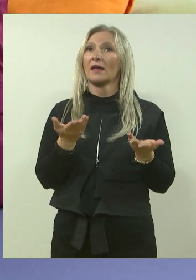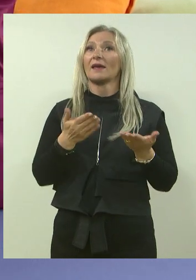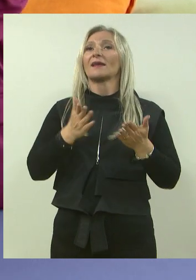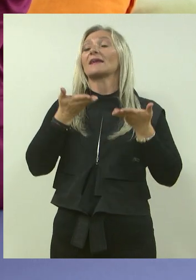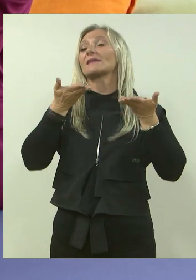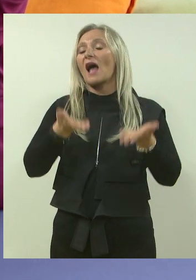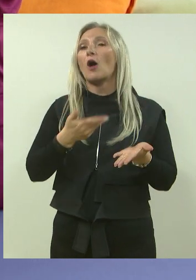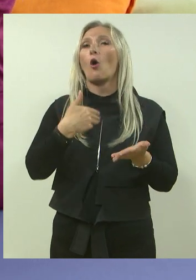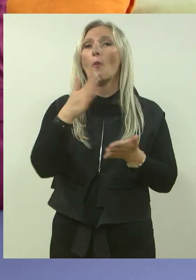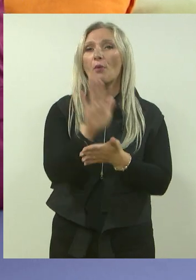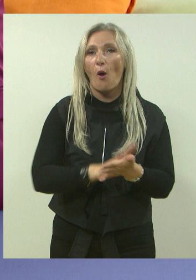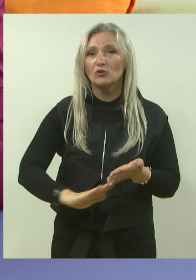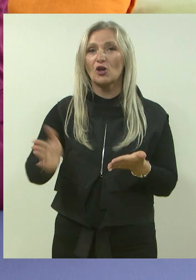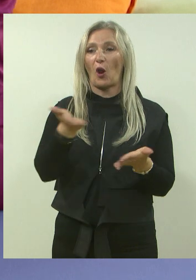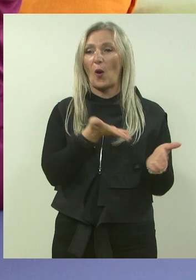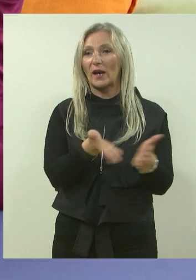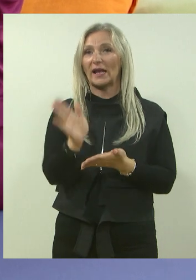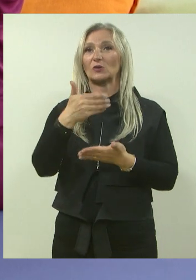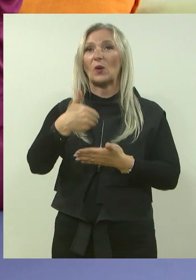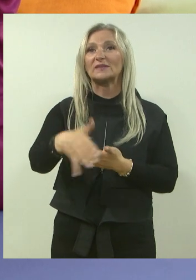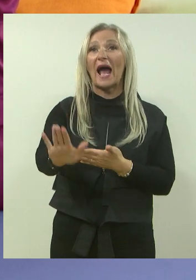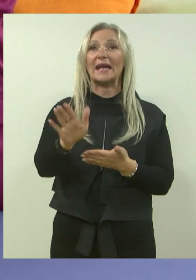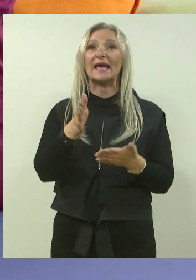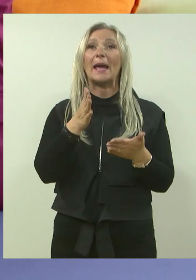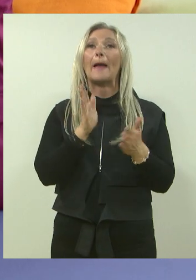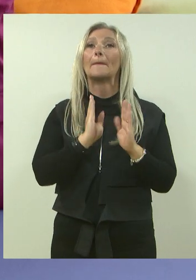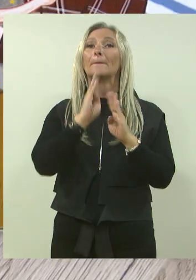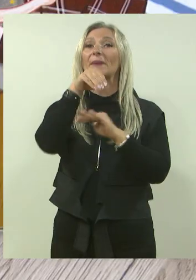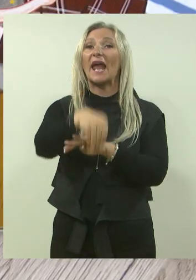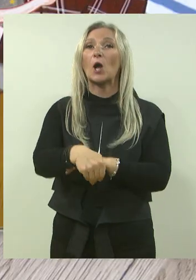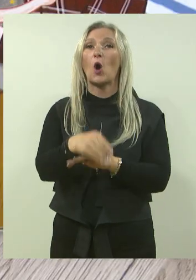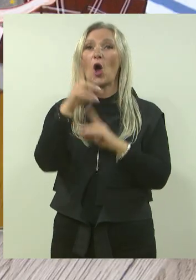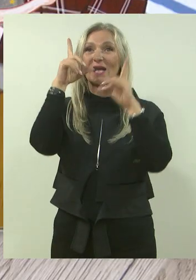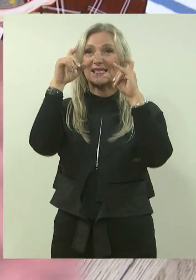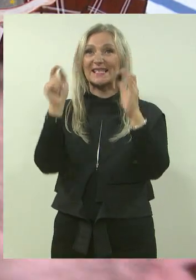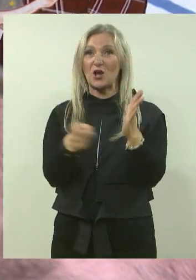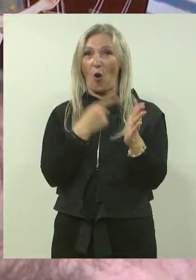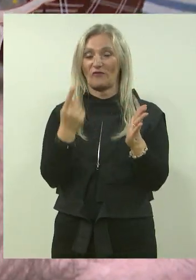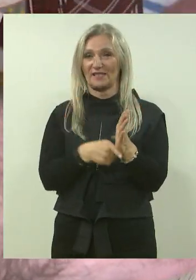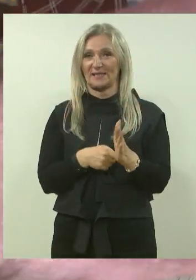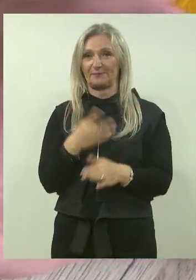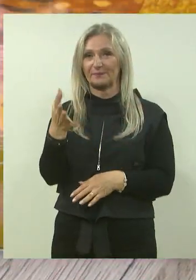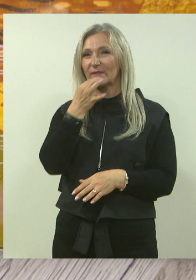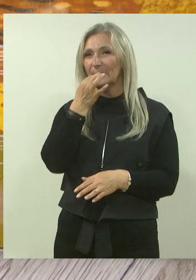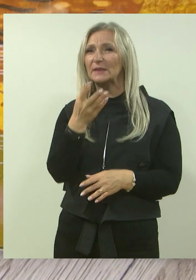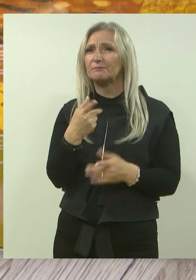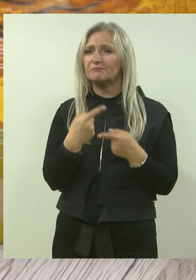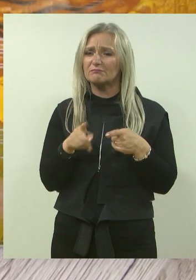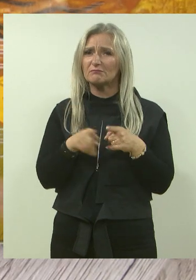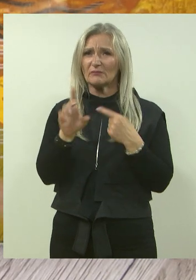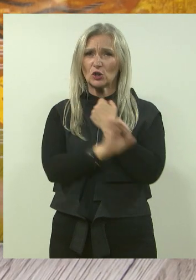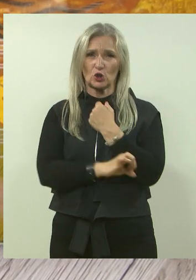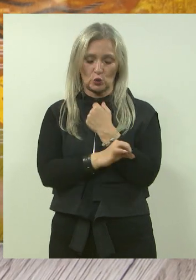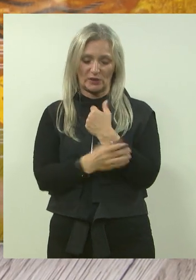onda nekako to sve krenulo i dalje putem slikovnica. Pitala sam to i zato jer obično kad si student pa odeš